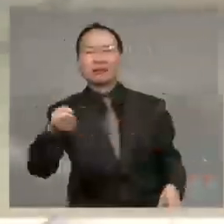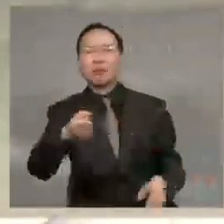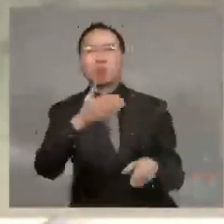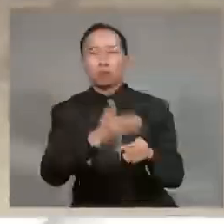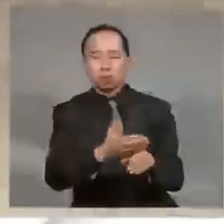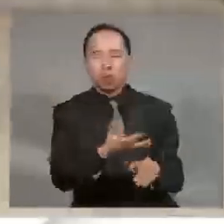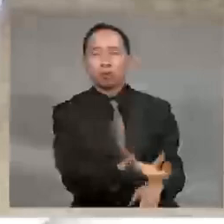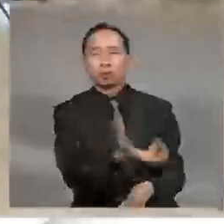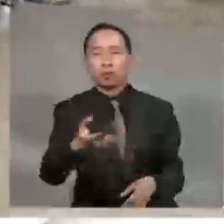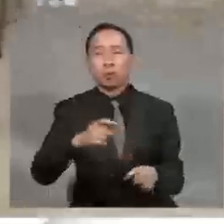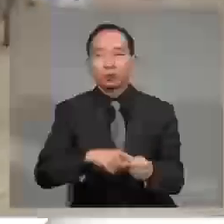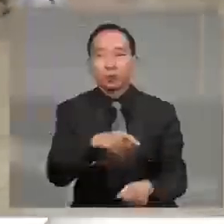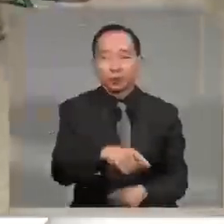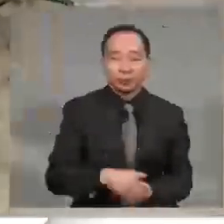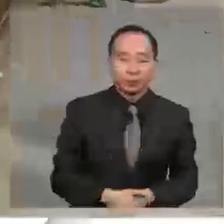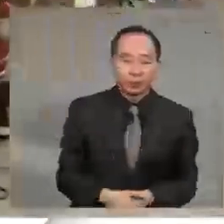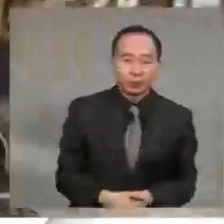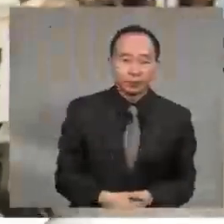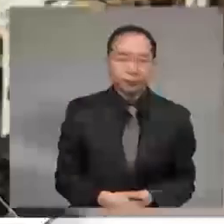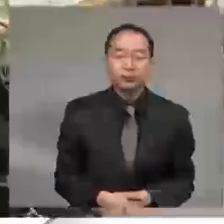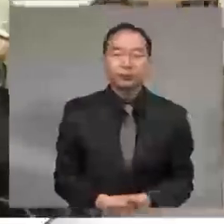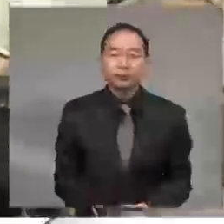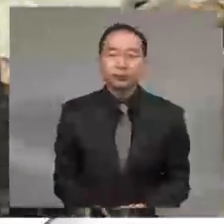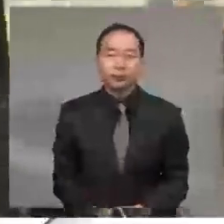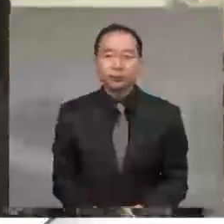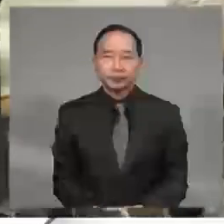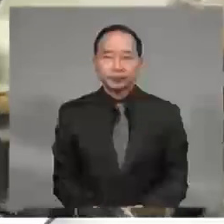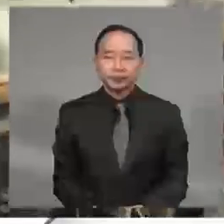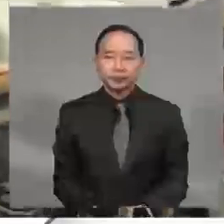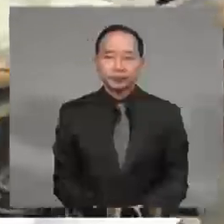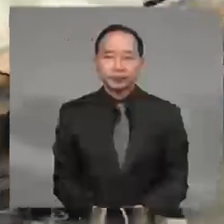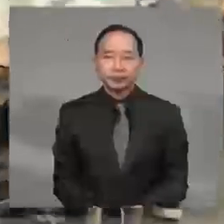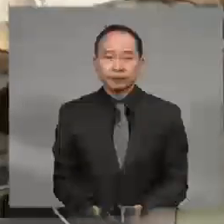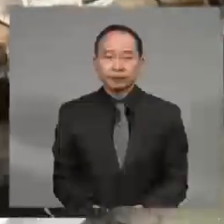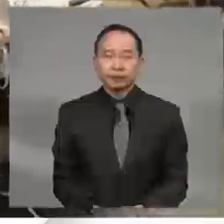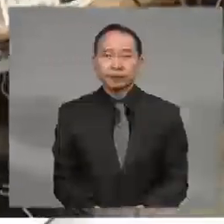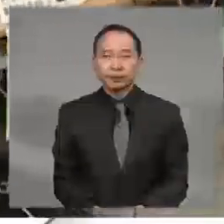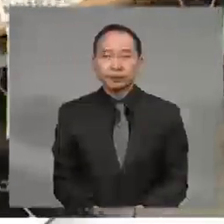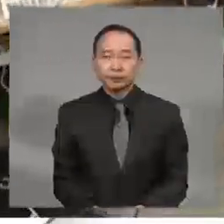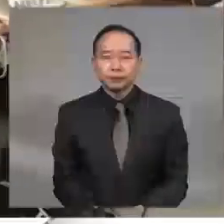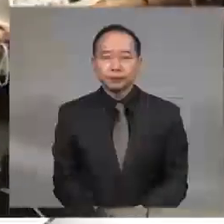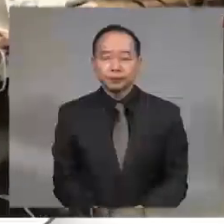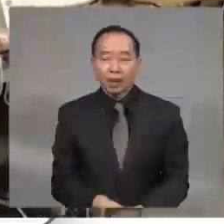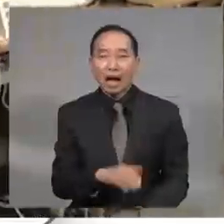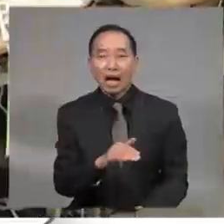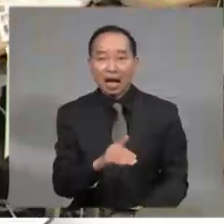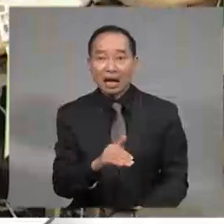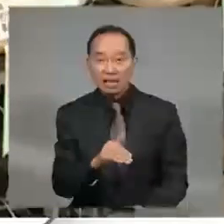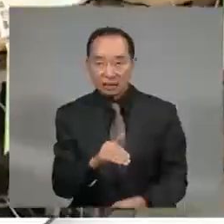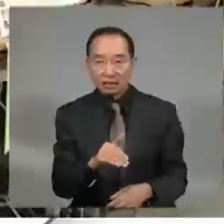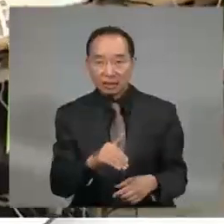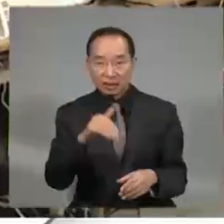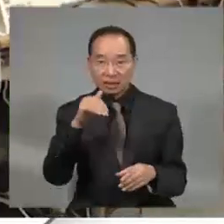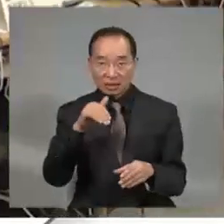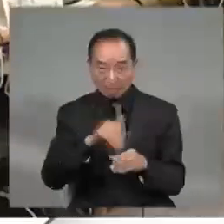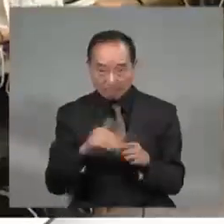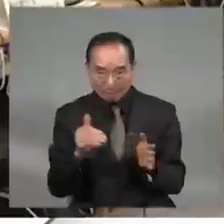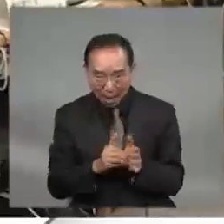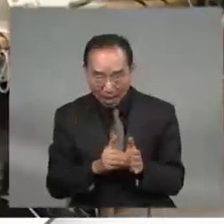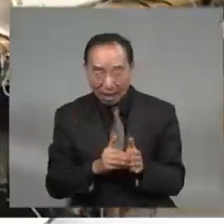이송을 하시는데 네. 잠깐 그 장면을 이렇게 보신 것 같습니다. 행량 예. 투표함. 아, 잠시 세워두기 위해서 이렇게